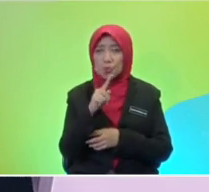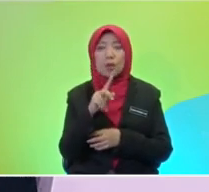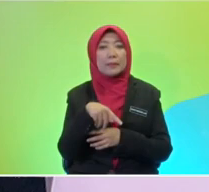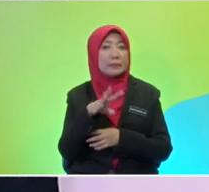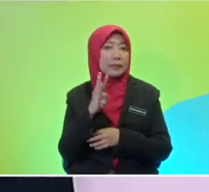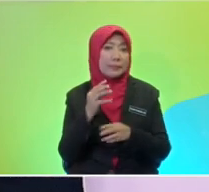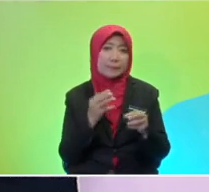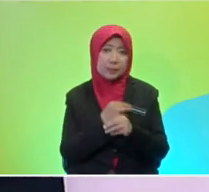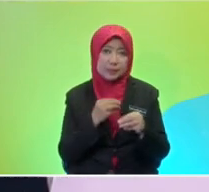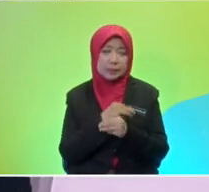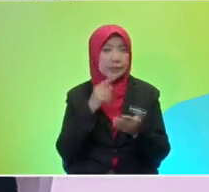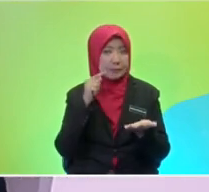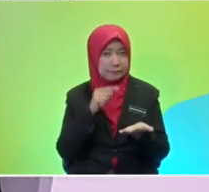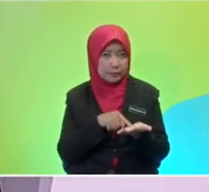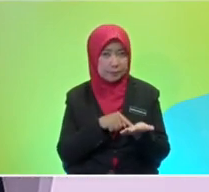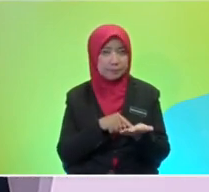tahu